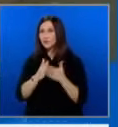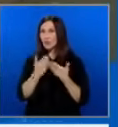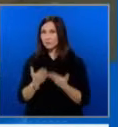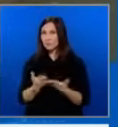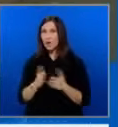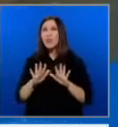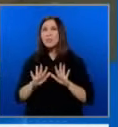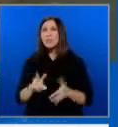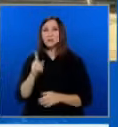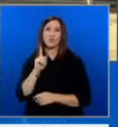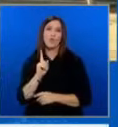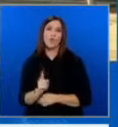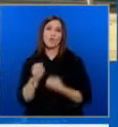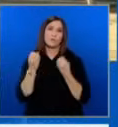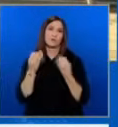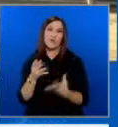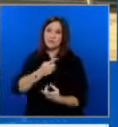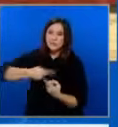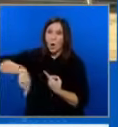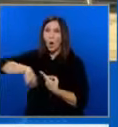книжка. Нещо, което позволява